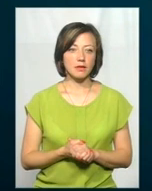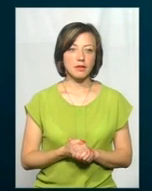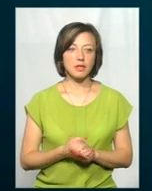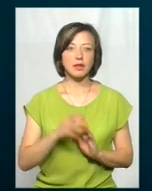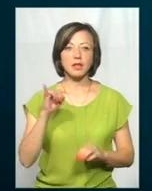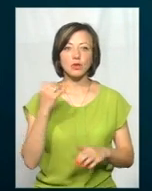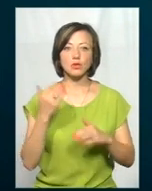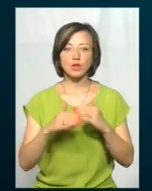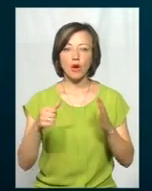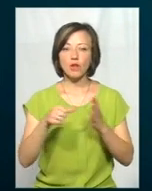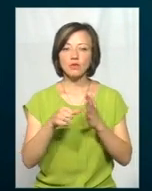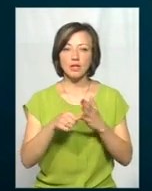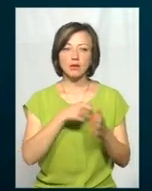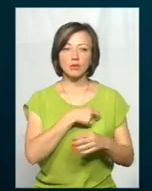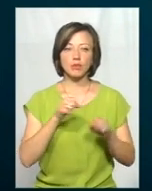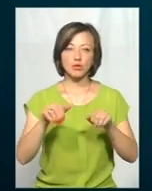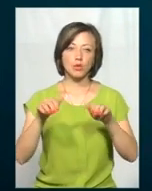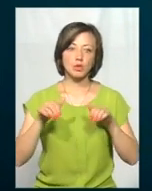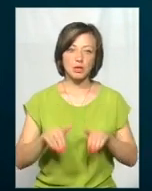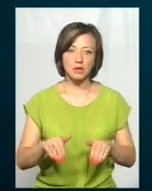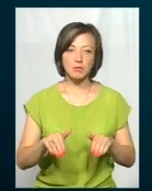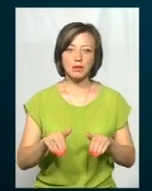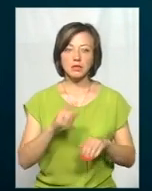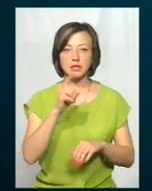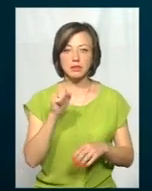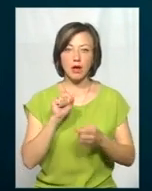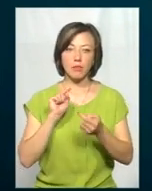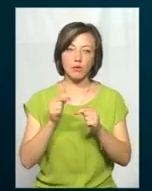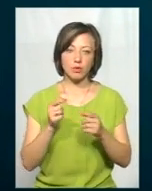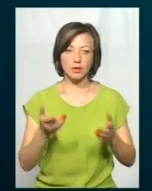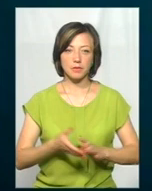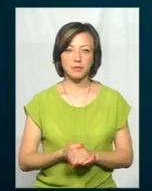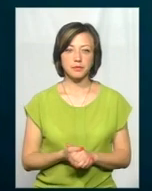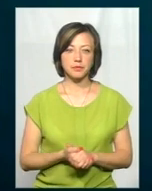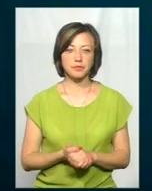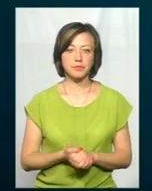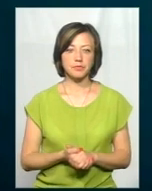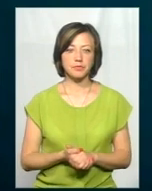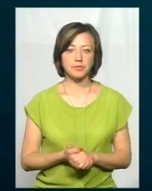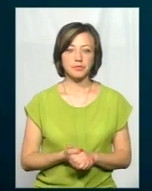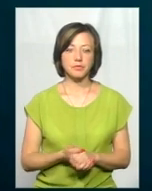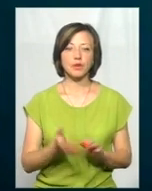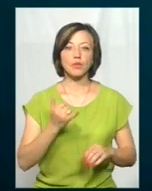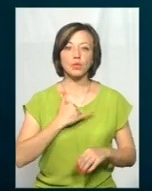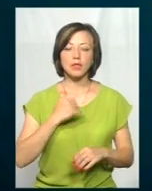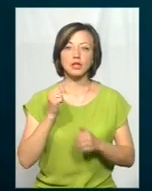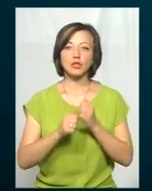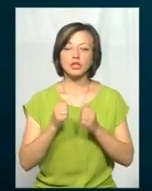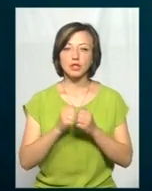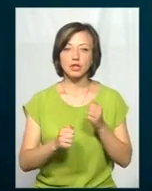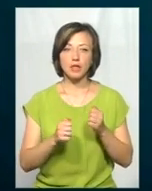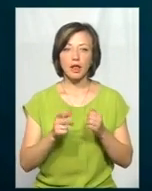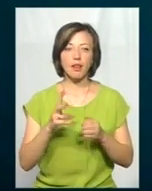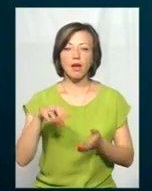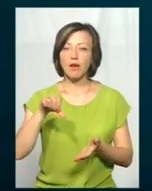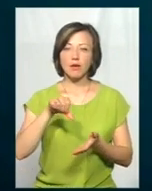вже голосування самі депутат може утриматись, проголосувати за або проголосувати проти. Нас найчастіше не брав